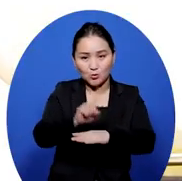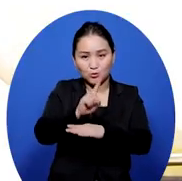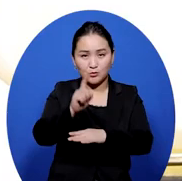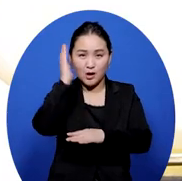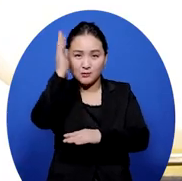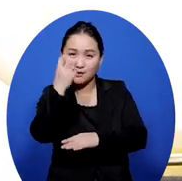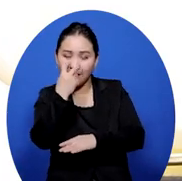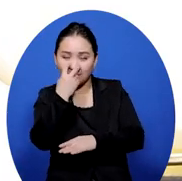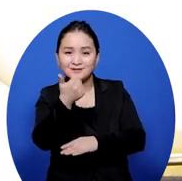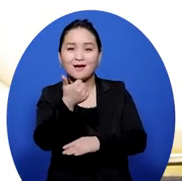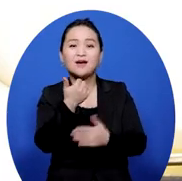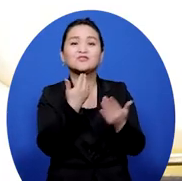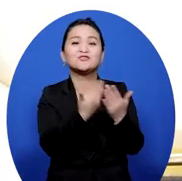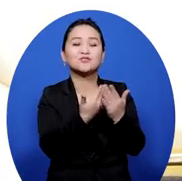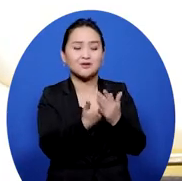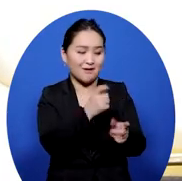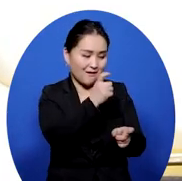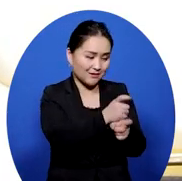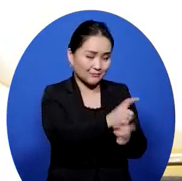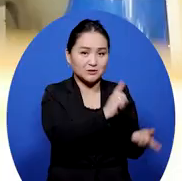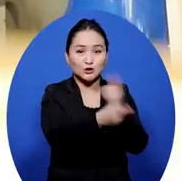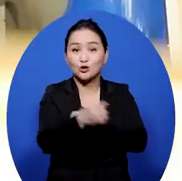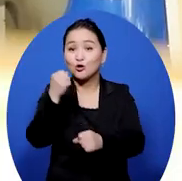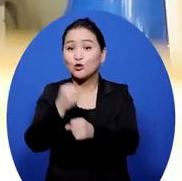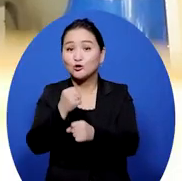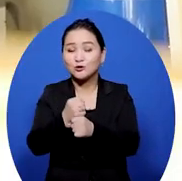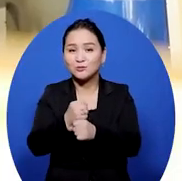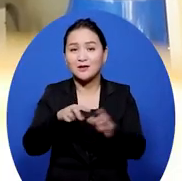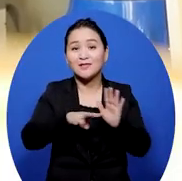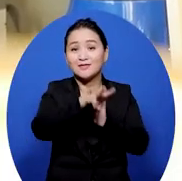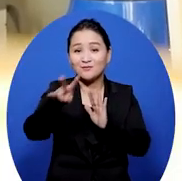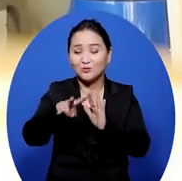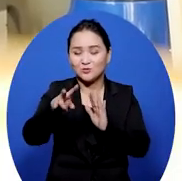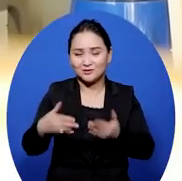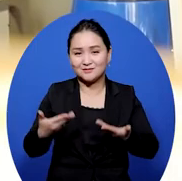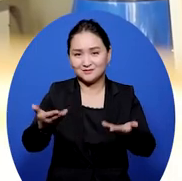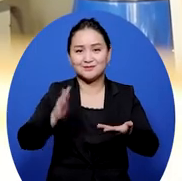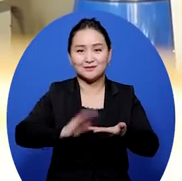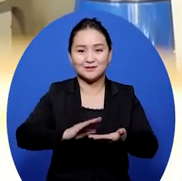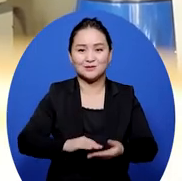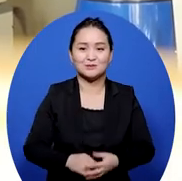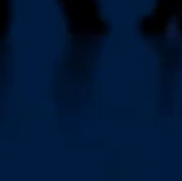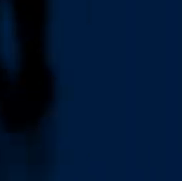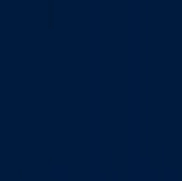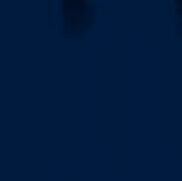сайн жишээнүүдийн халамжаас хөдөлмөр нэвтрүүлэг олзуурхан та бүхэнд танилцуулсаар байна.